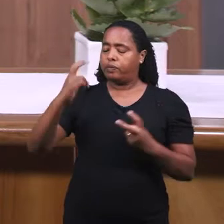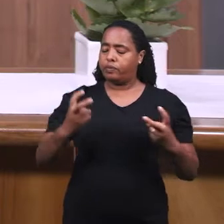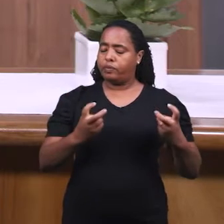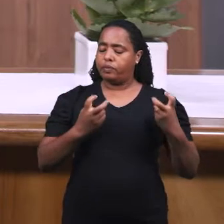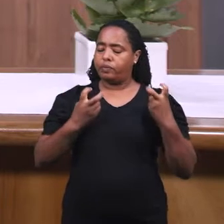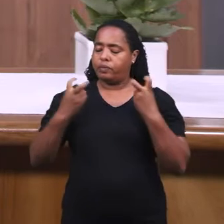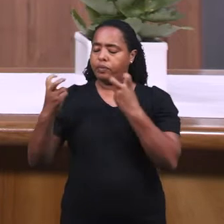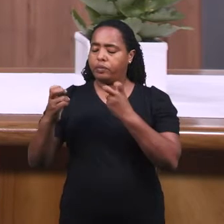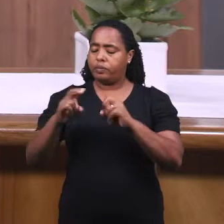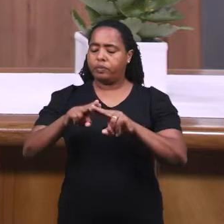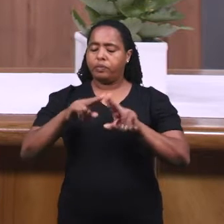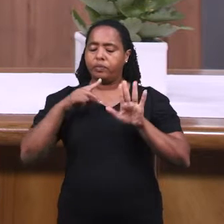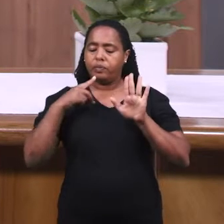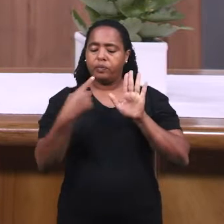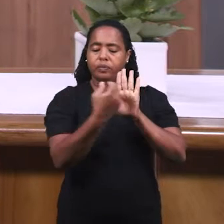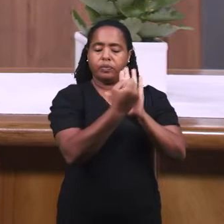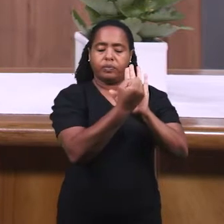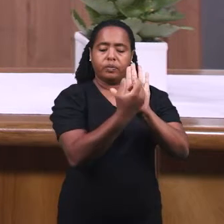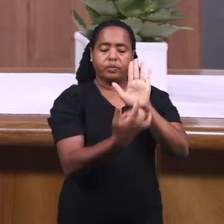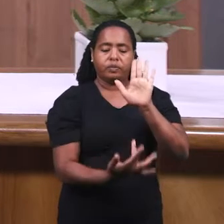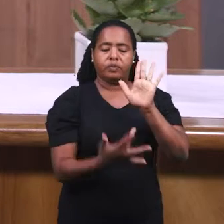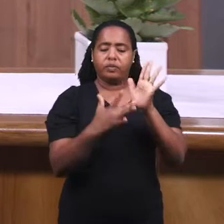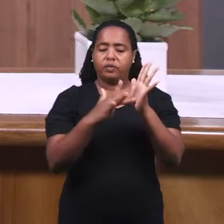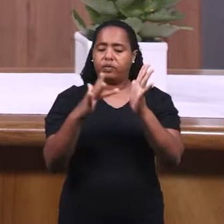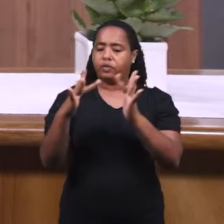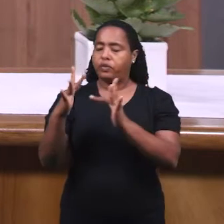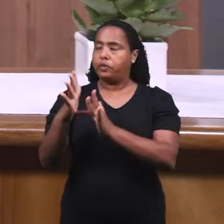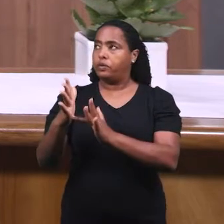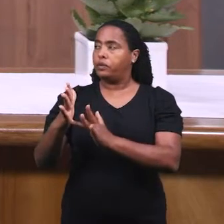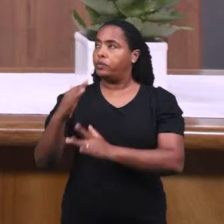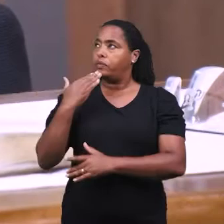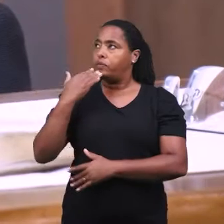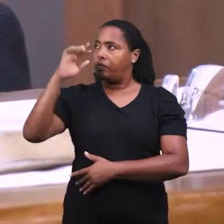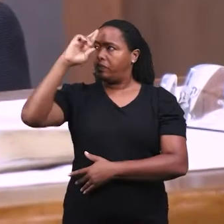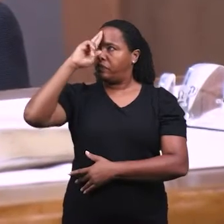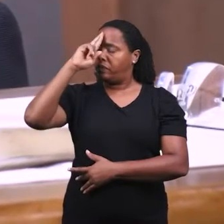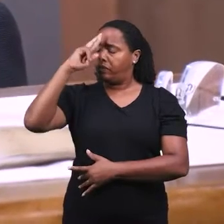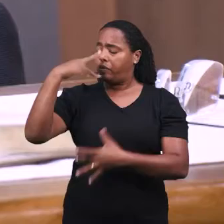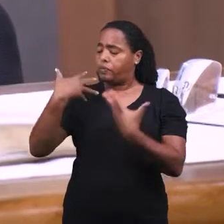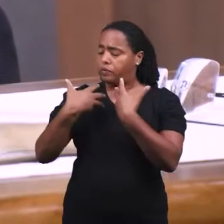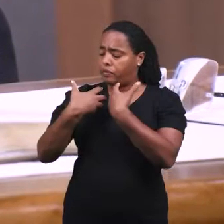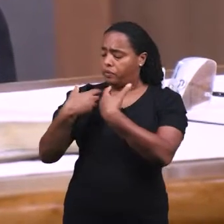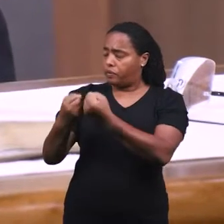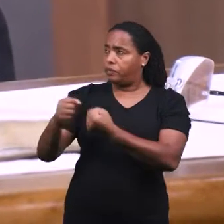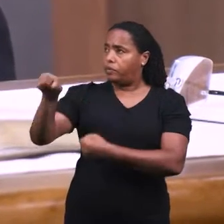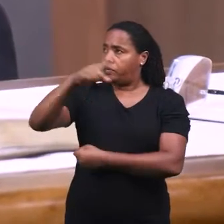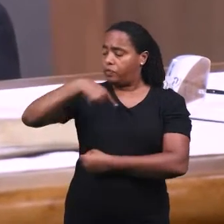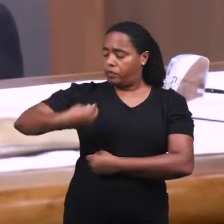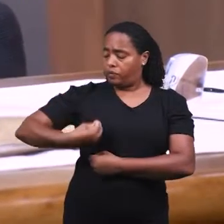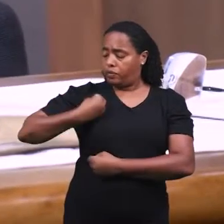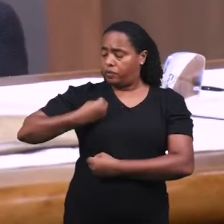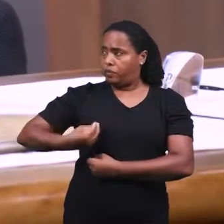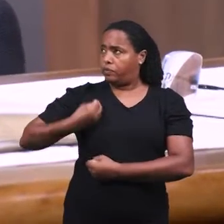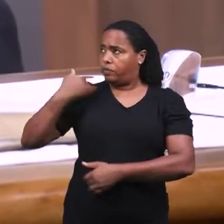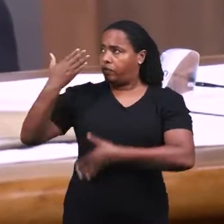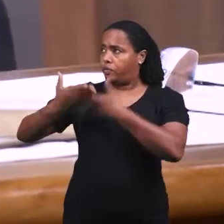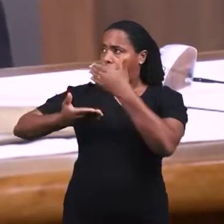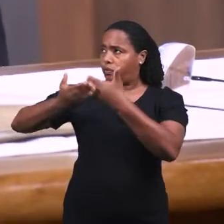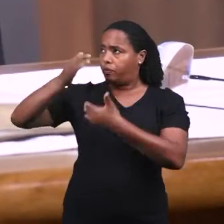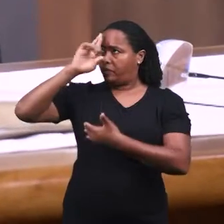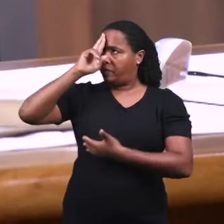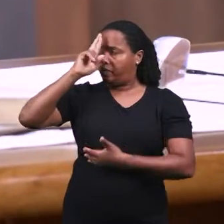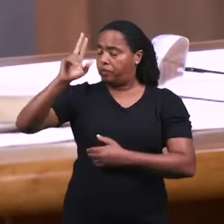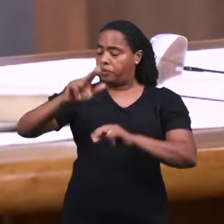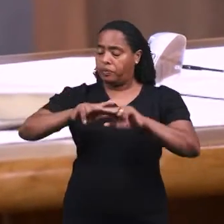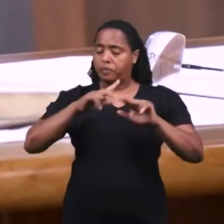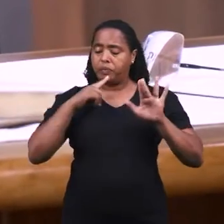И просим, прими нас в Твоем присутствии. И силу крови Иисуса Христа позволь нам